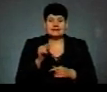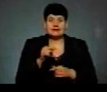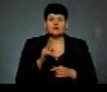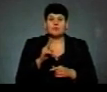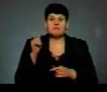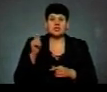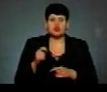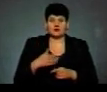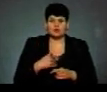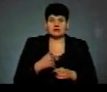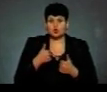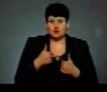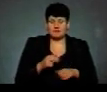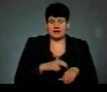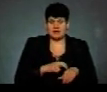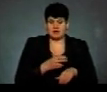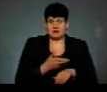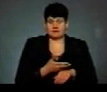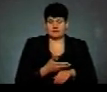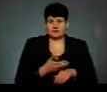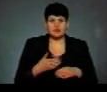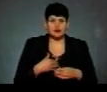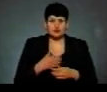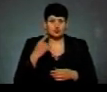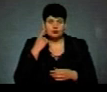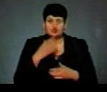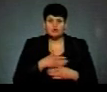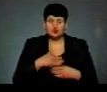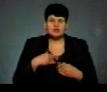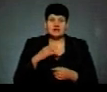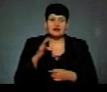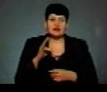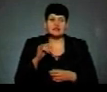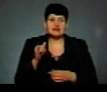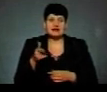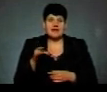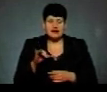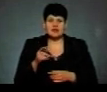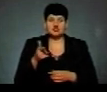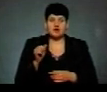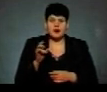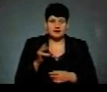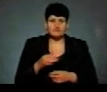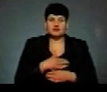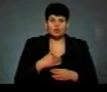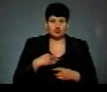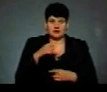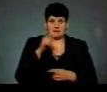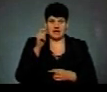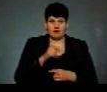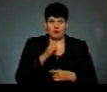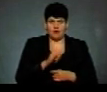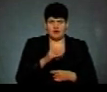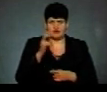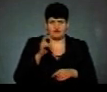приїжджають студенти, добрих лікарів. Я думаю, не хоче ні одна країна, чи то Нігерія, чи Гана, чи будь-яка інша країна Європи, щоб туди приїжджали погані лікарі.